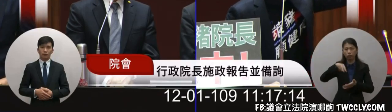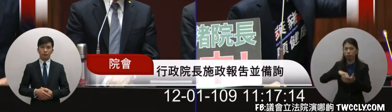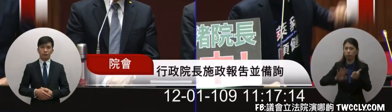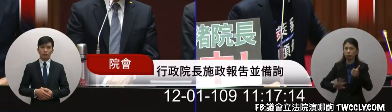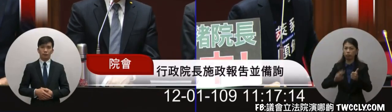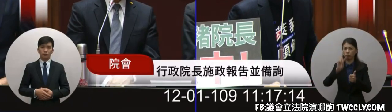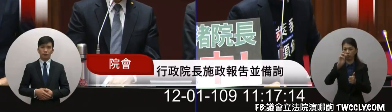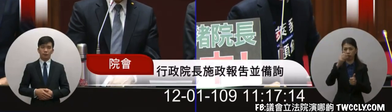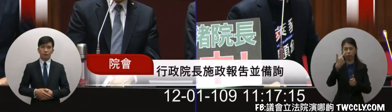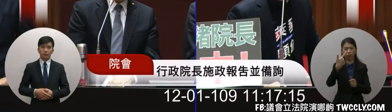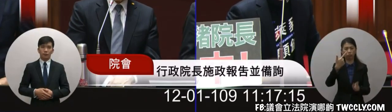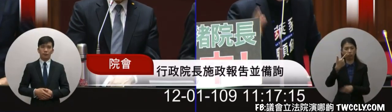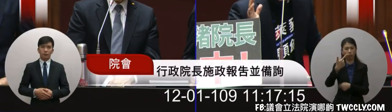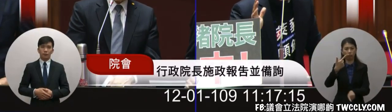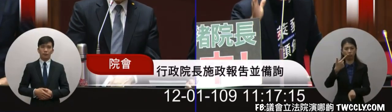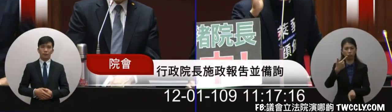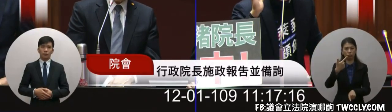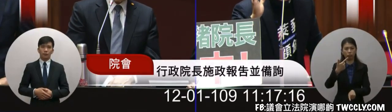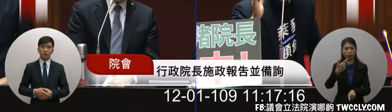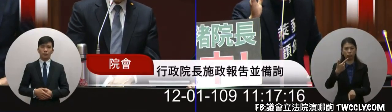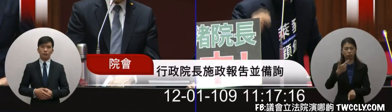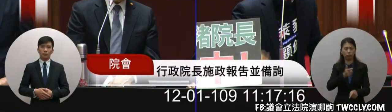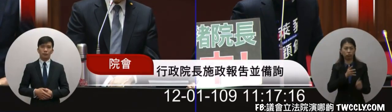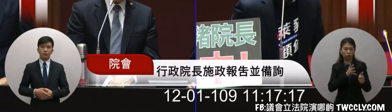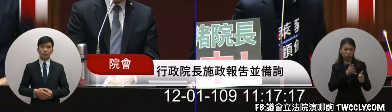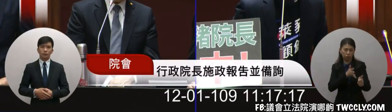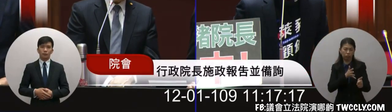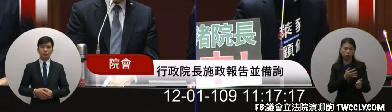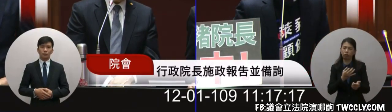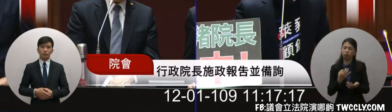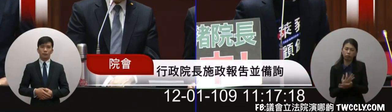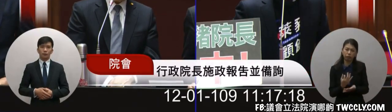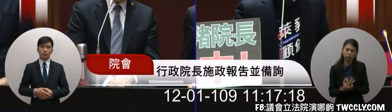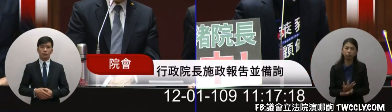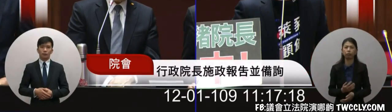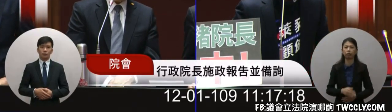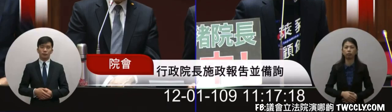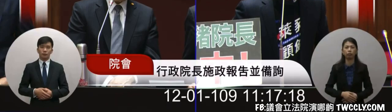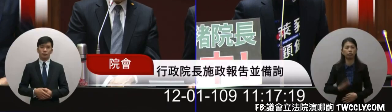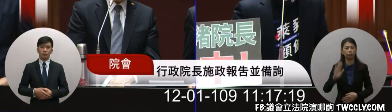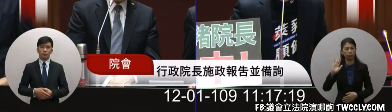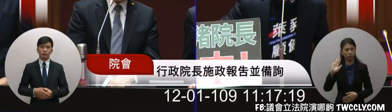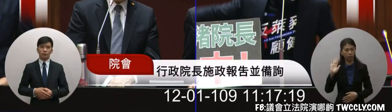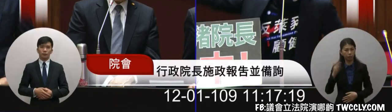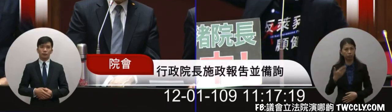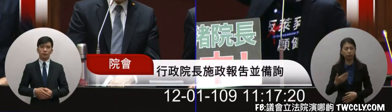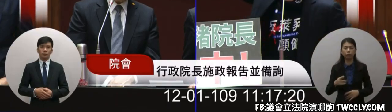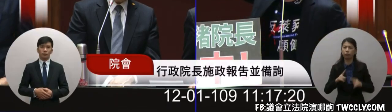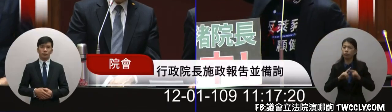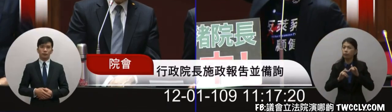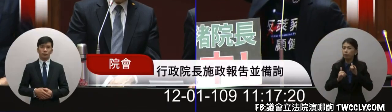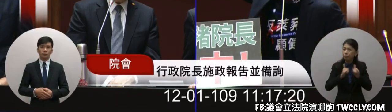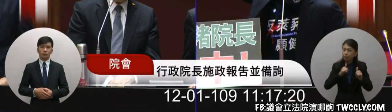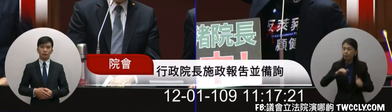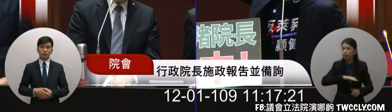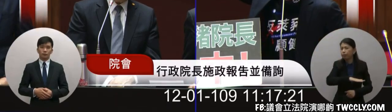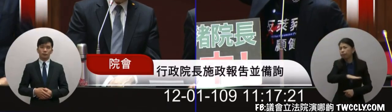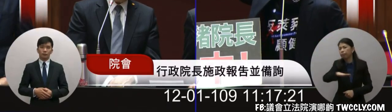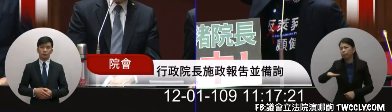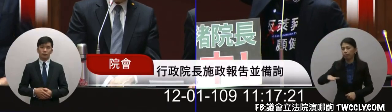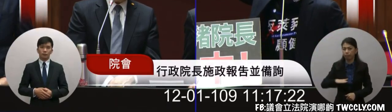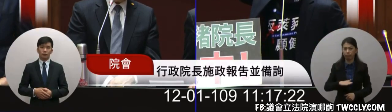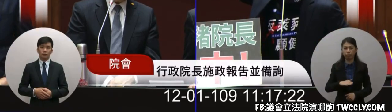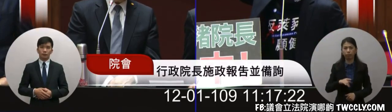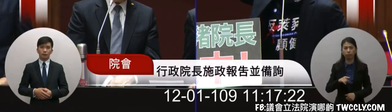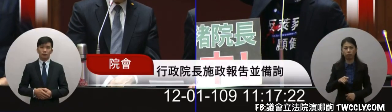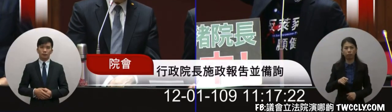们36席，质询可能也不够大声音，但是民意的声音你